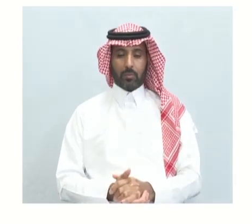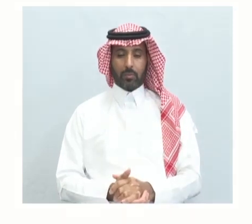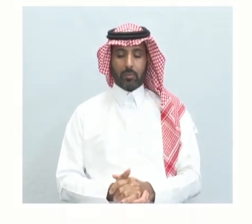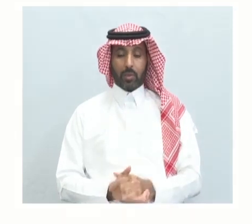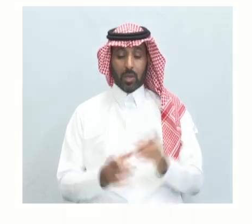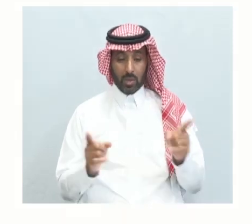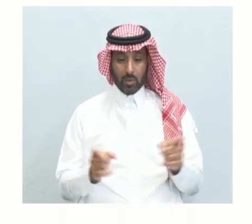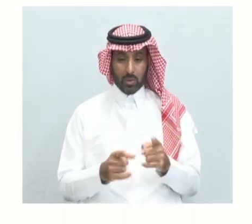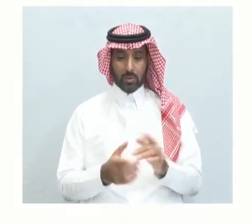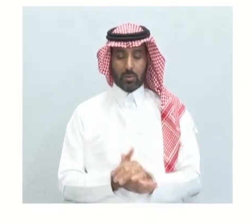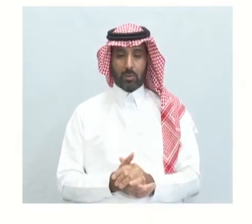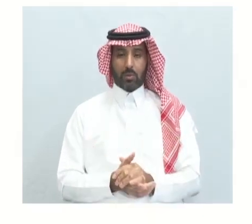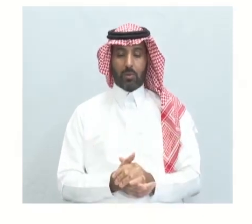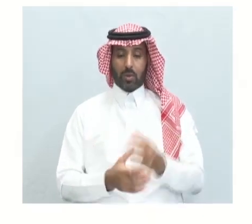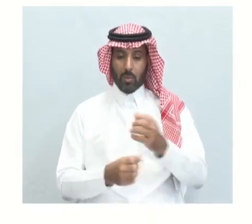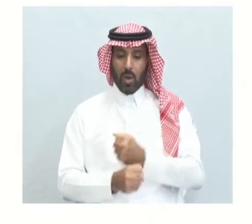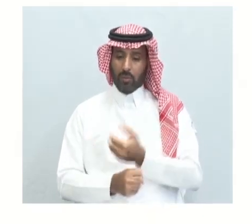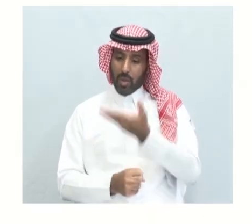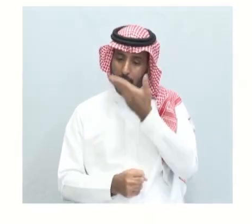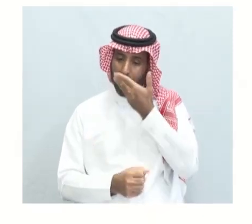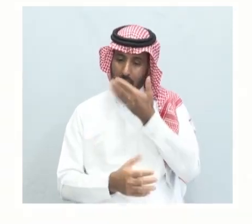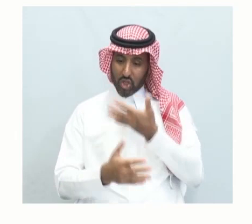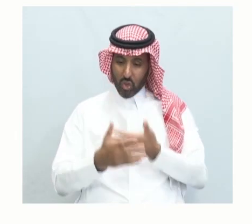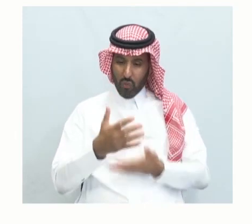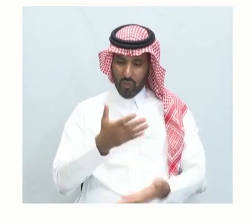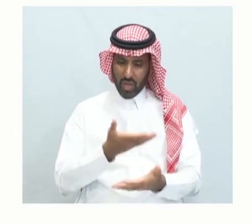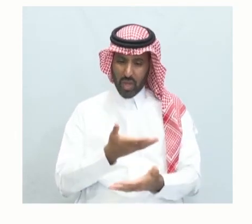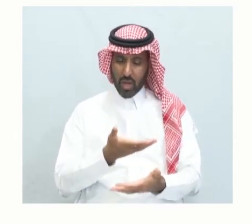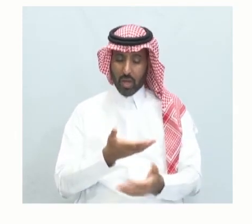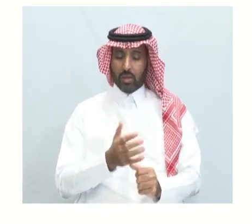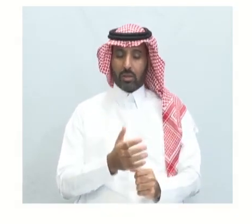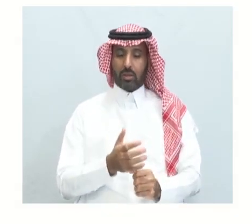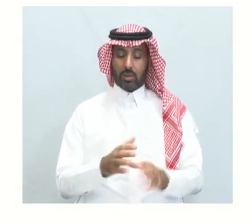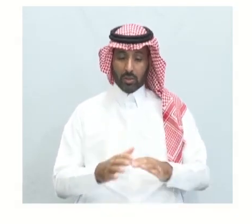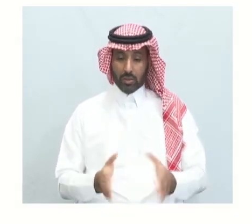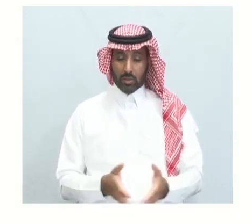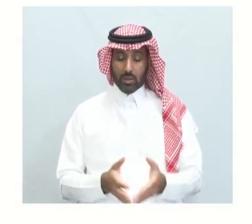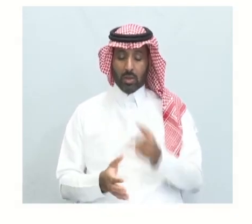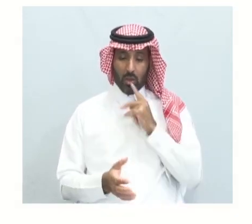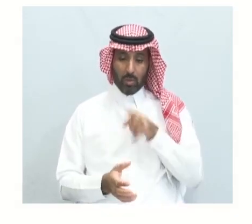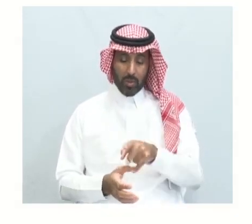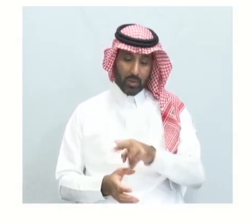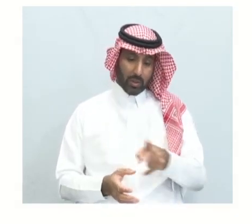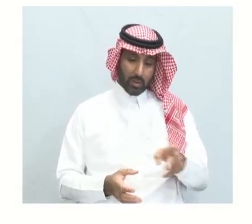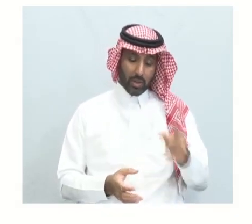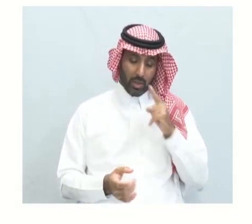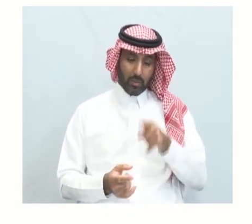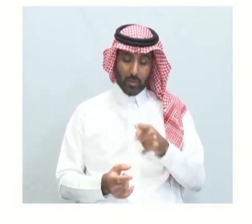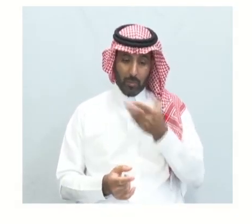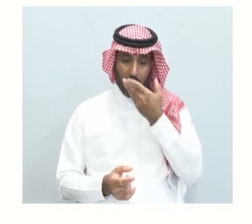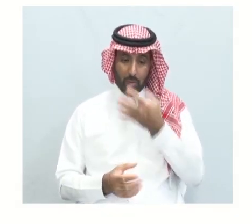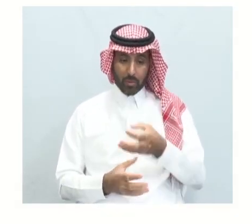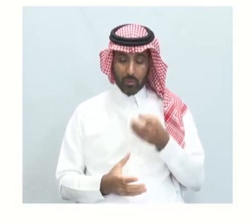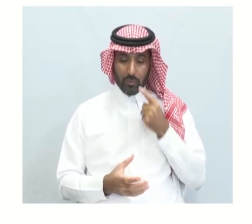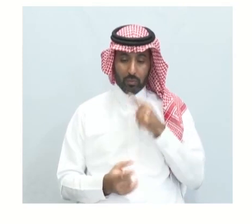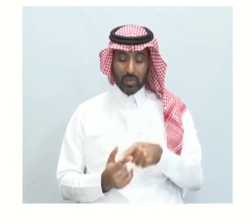32 الخلاصه في المحافظه على المياه الجوفيه هناك بعض التغيرات التي تحدث لموارد